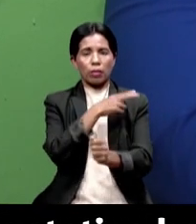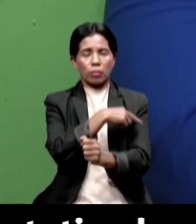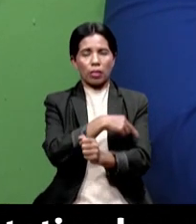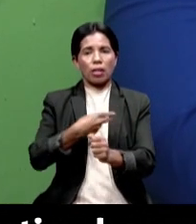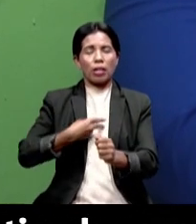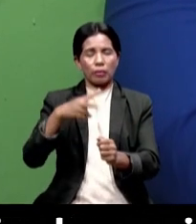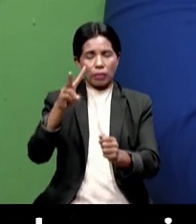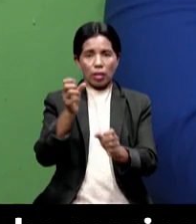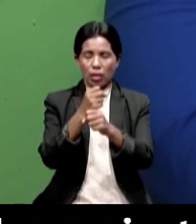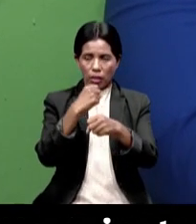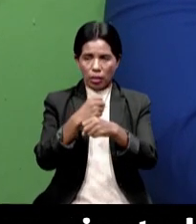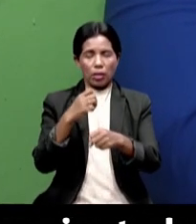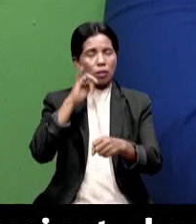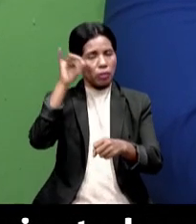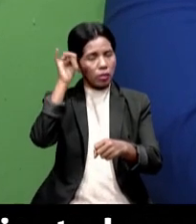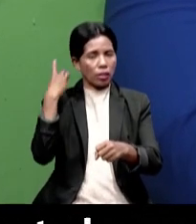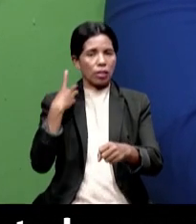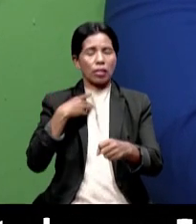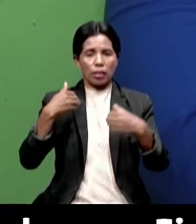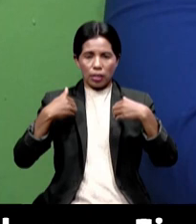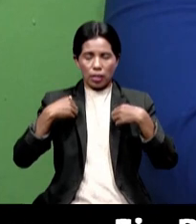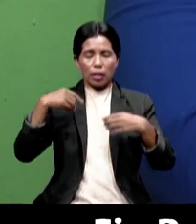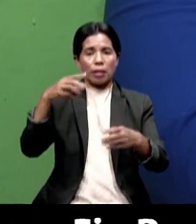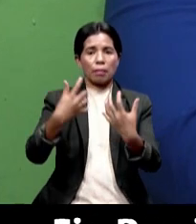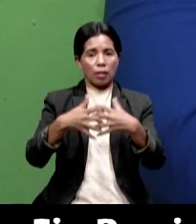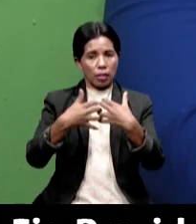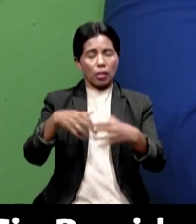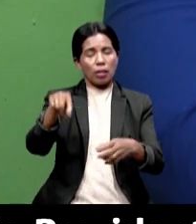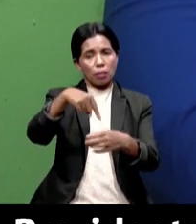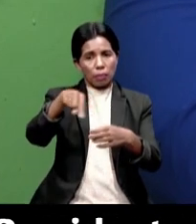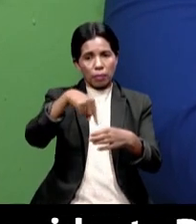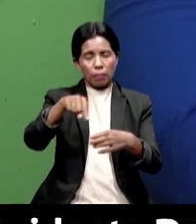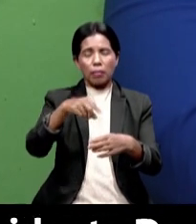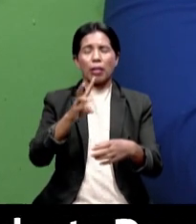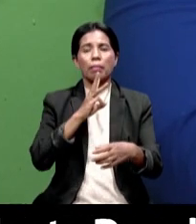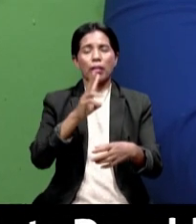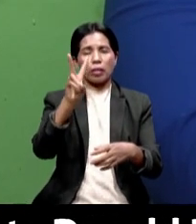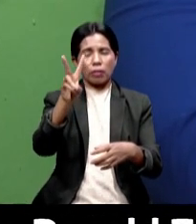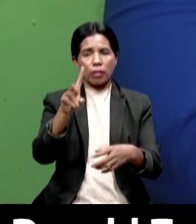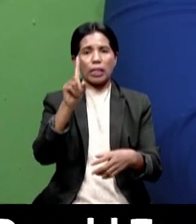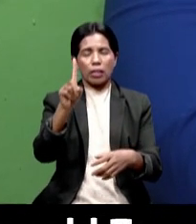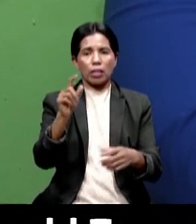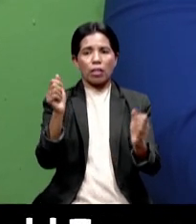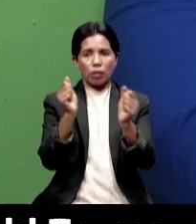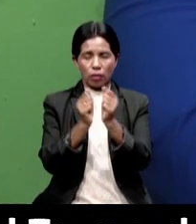horsei ita pun ita iha makina bomba B rua. Ida ho kapasidadi